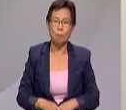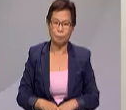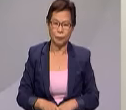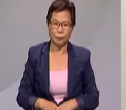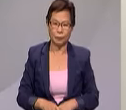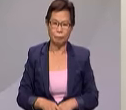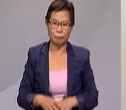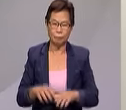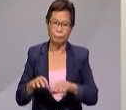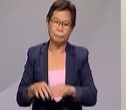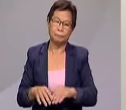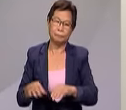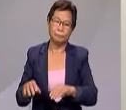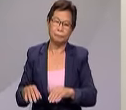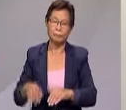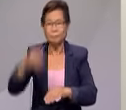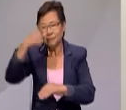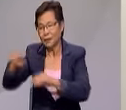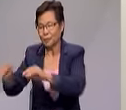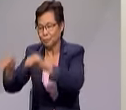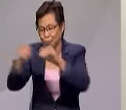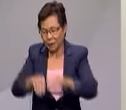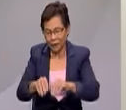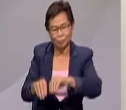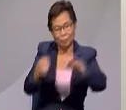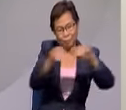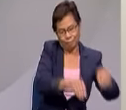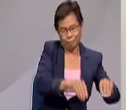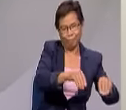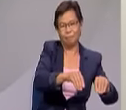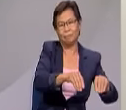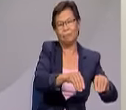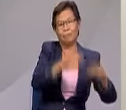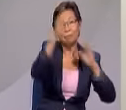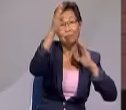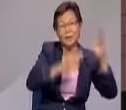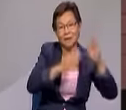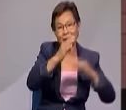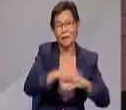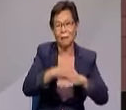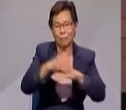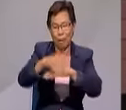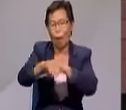lain yang akan digunakan untuk menghantar ke Lembah Kelang.